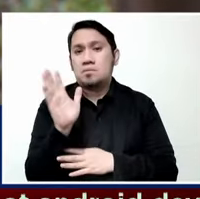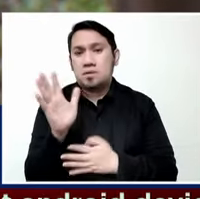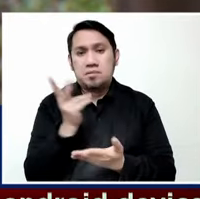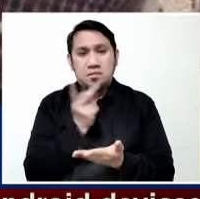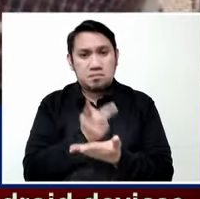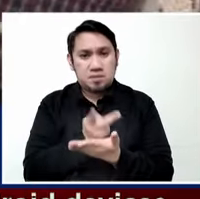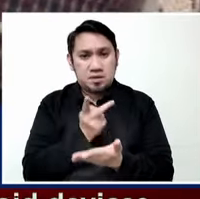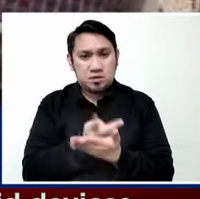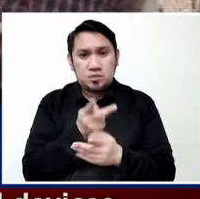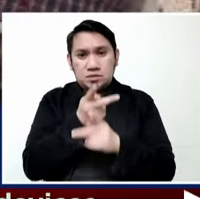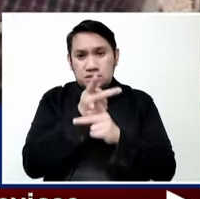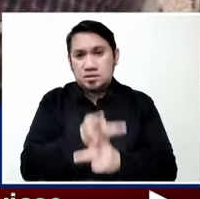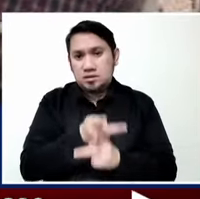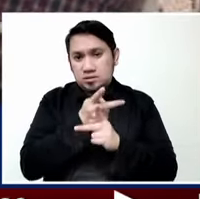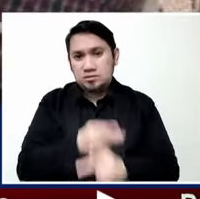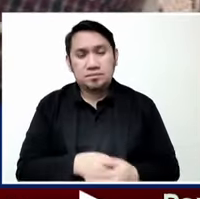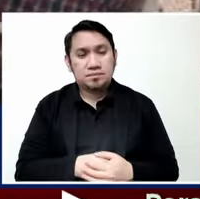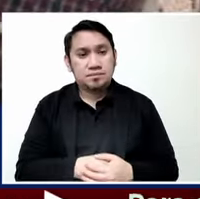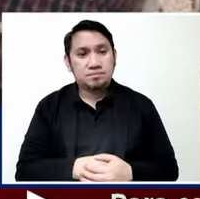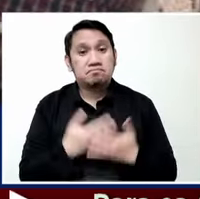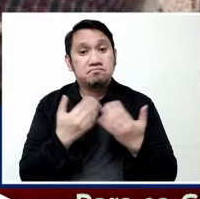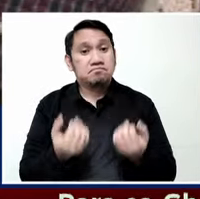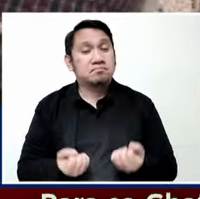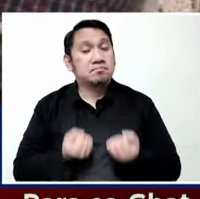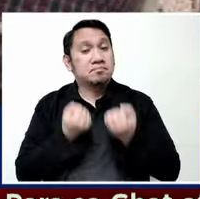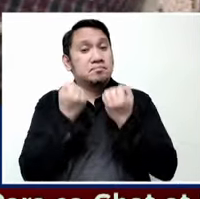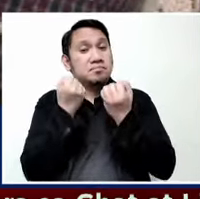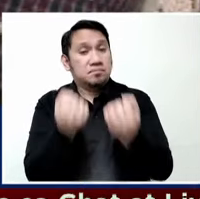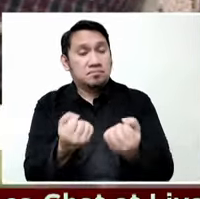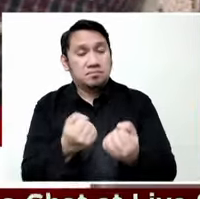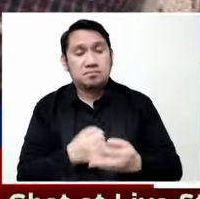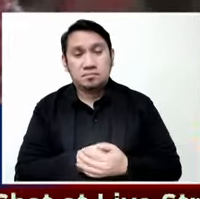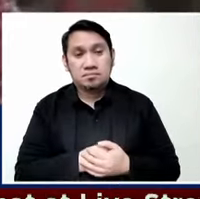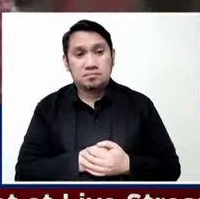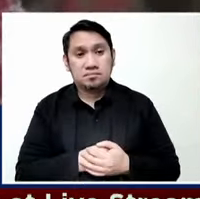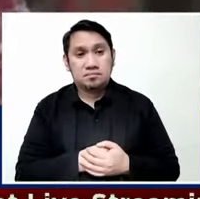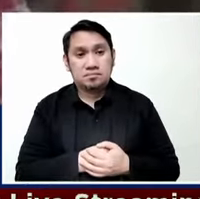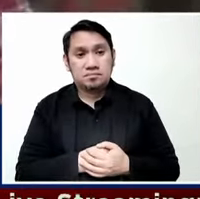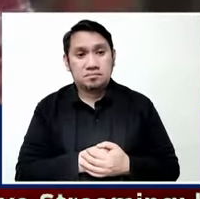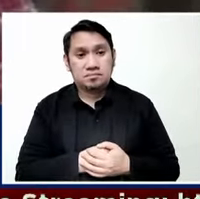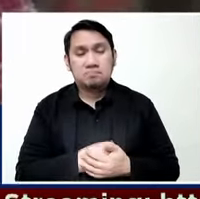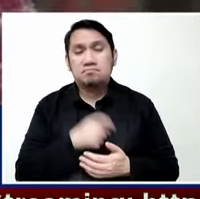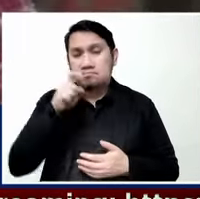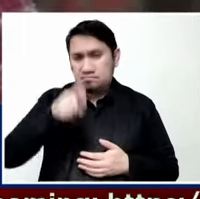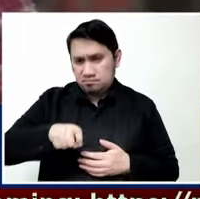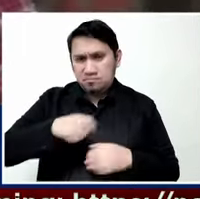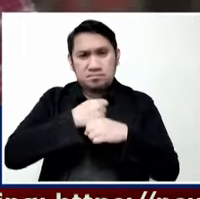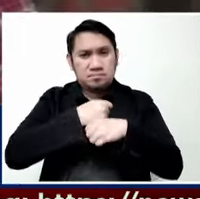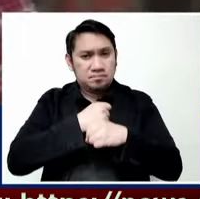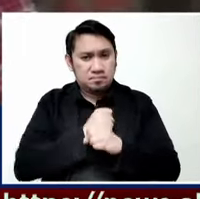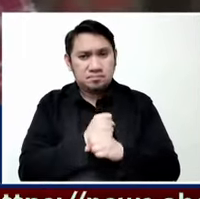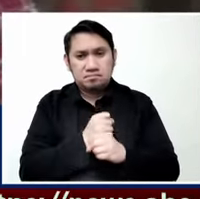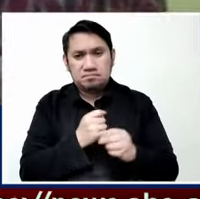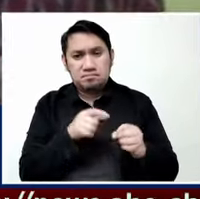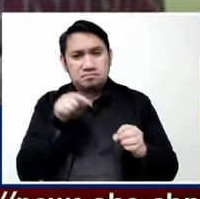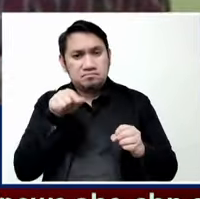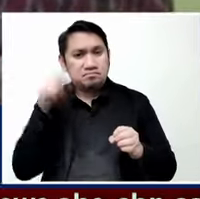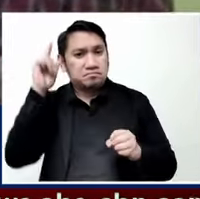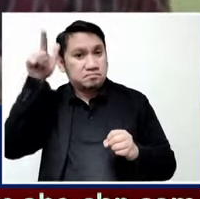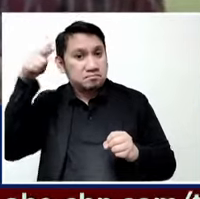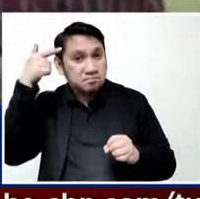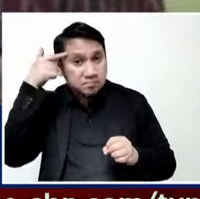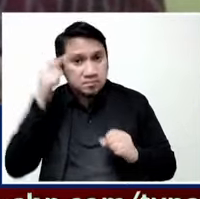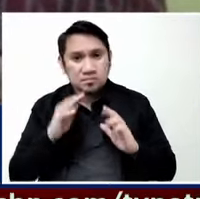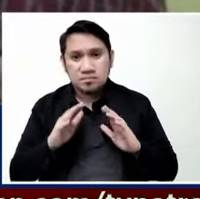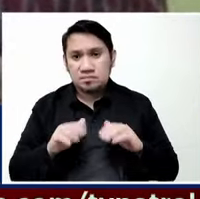kada kilo. Mungkahe ng Cold Chain Association of the Philippines, dapat gumawa na ng paraan ng pamahalaan